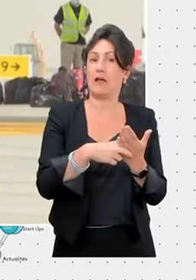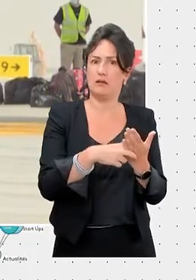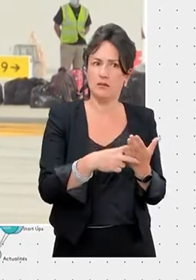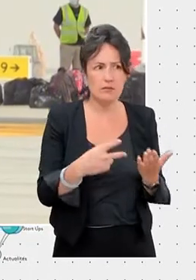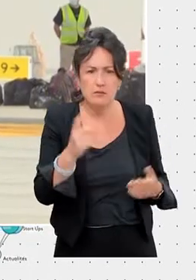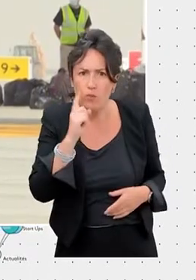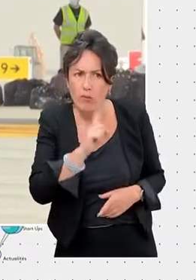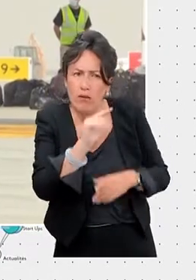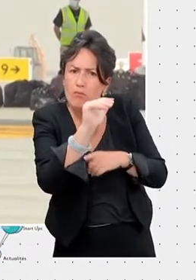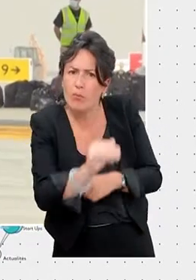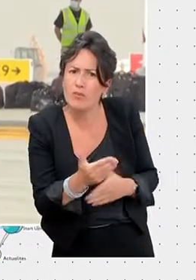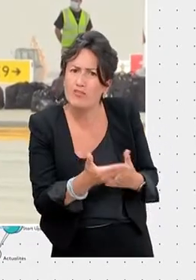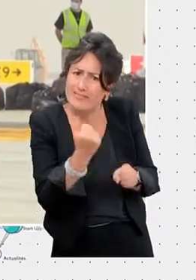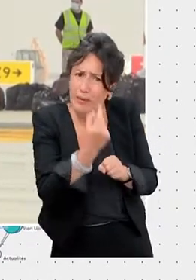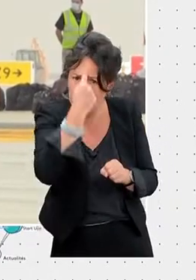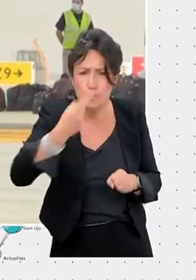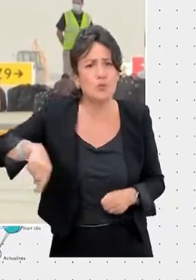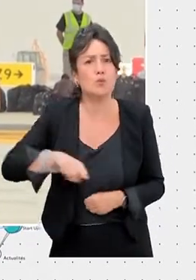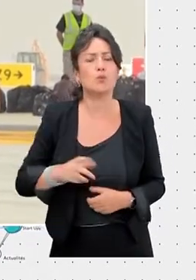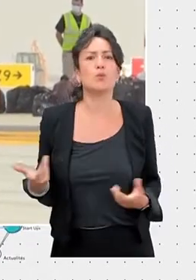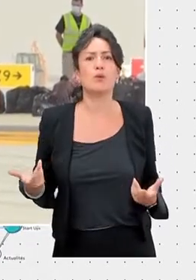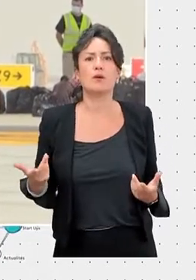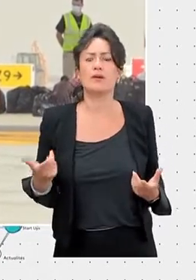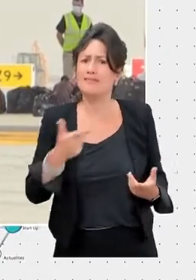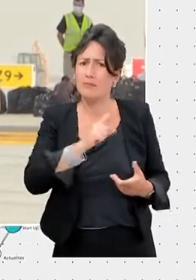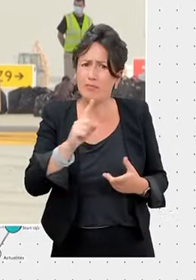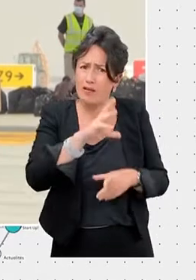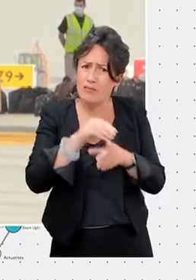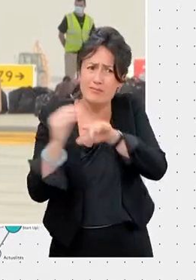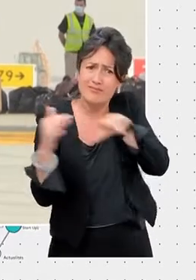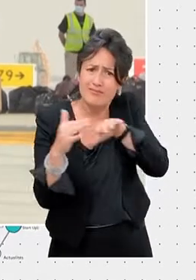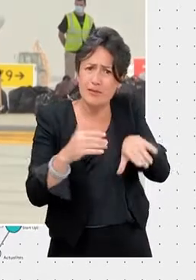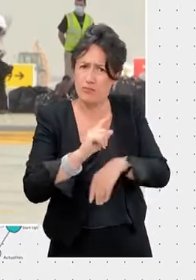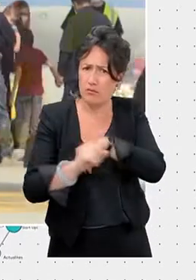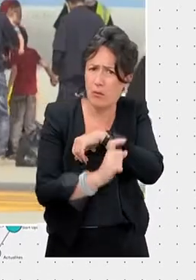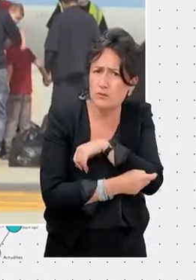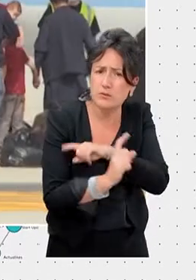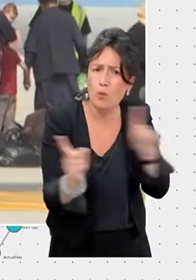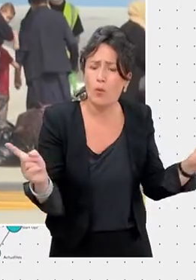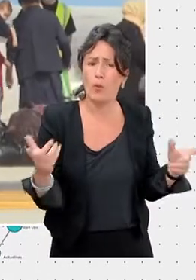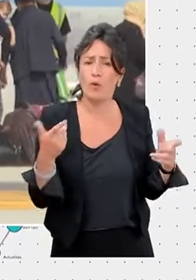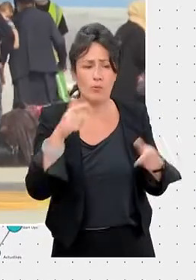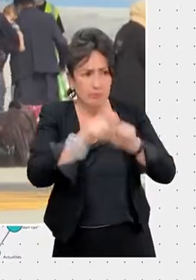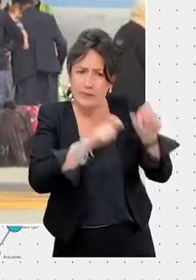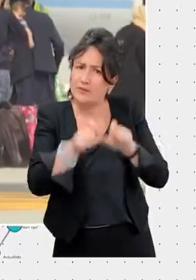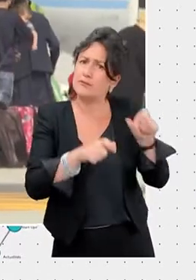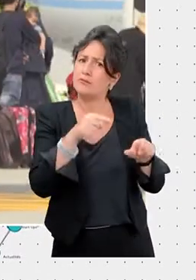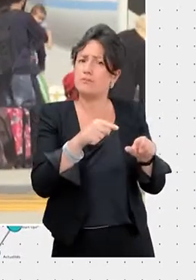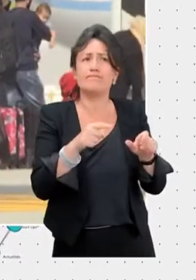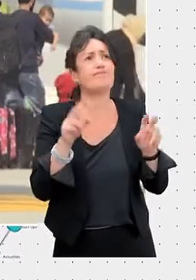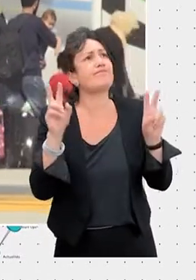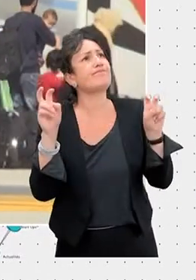ont travaillé pour nous? Ce n'est pas le flux migratoire, ce ne sont pas des terroristes, ce ne sont pas des gens qui sont